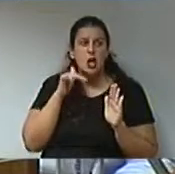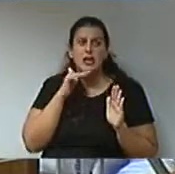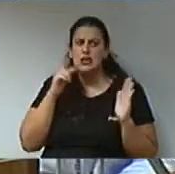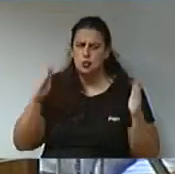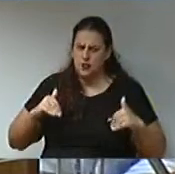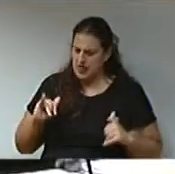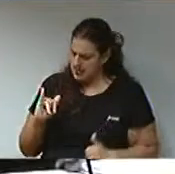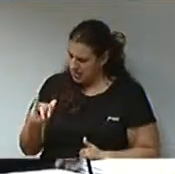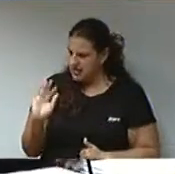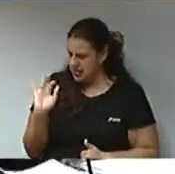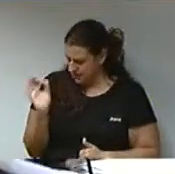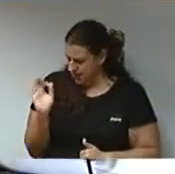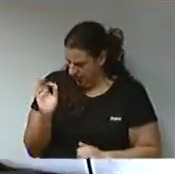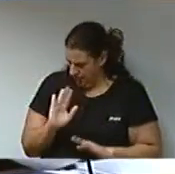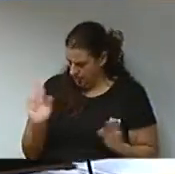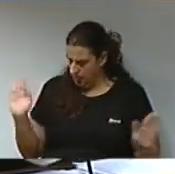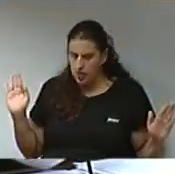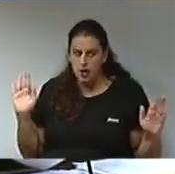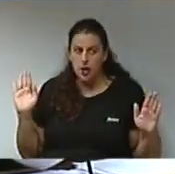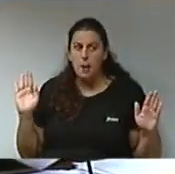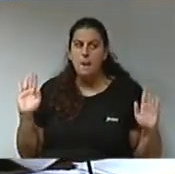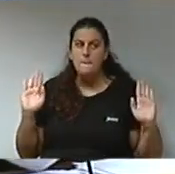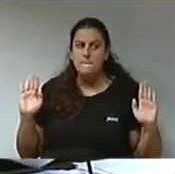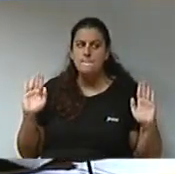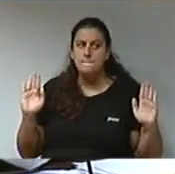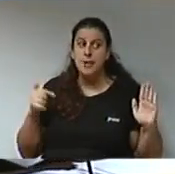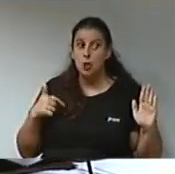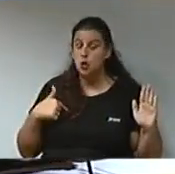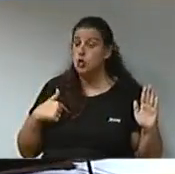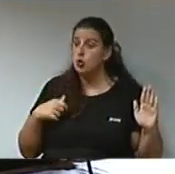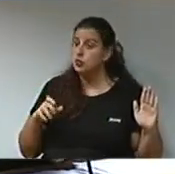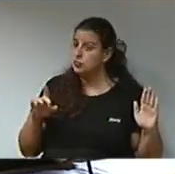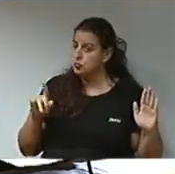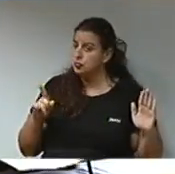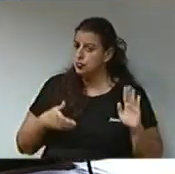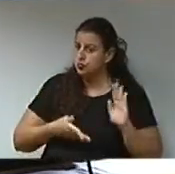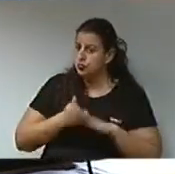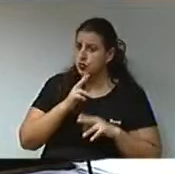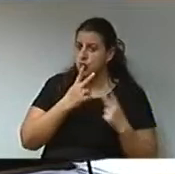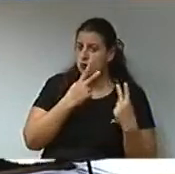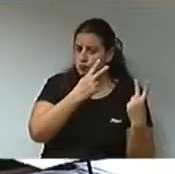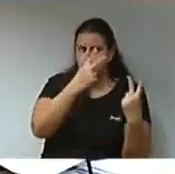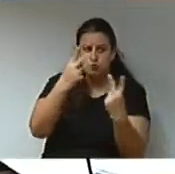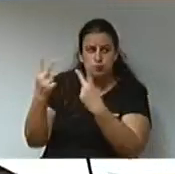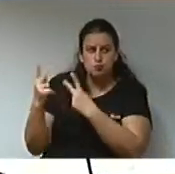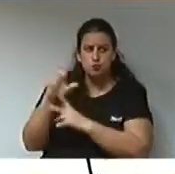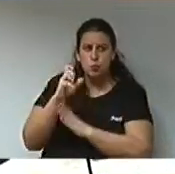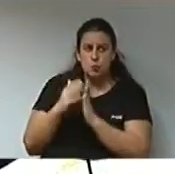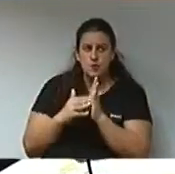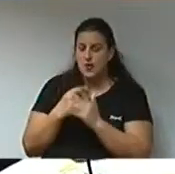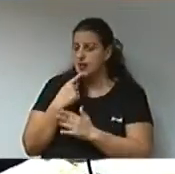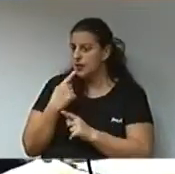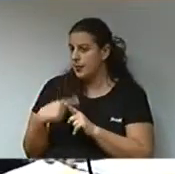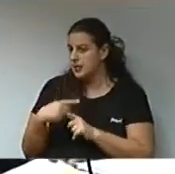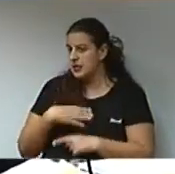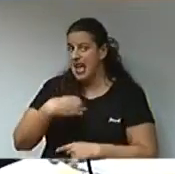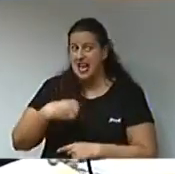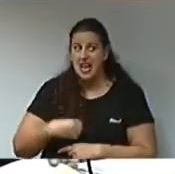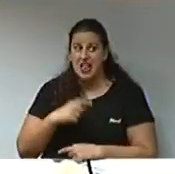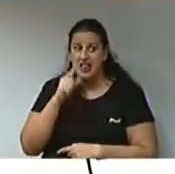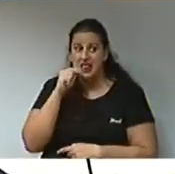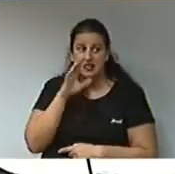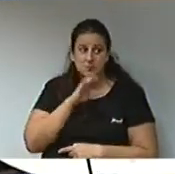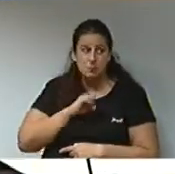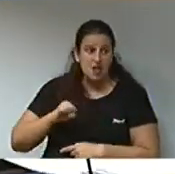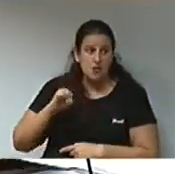insuficiències, claro que hi ha insuficiències, però mire, jo que sí recorre molt la nostra comunitat, li puc dir, per exemple, alcaldes magnífics que